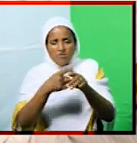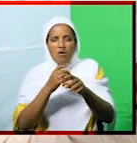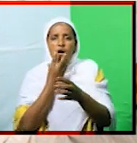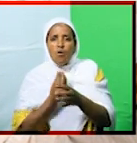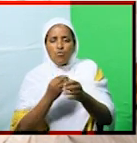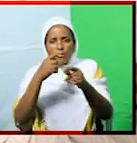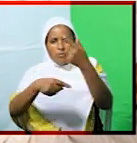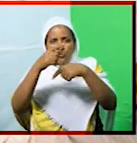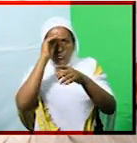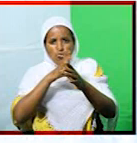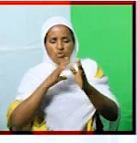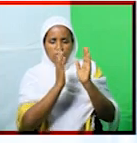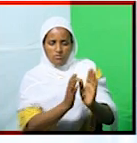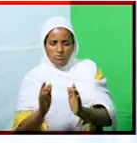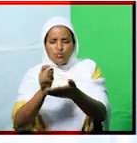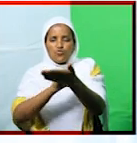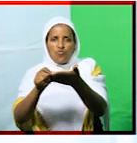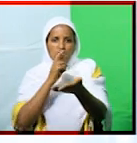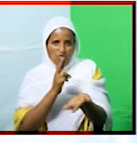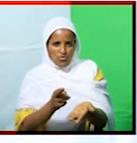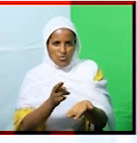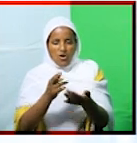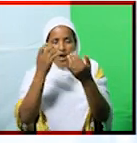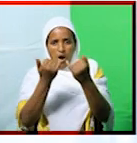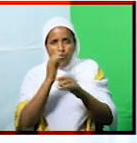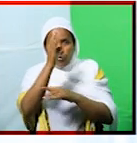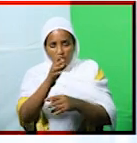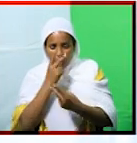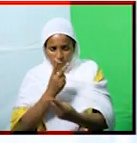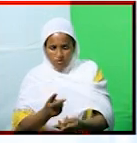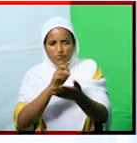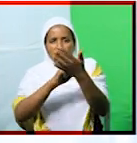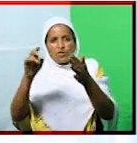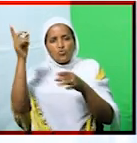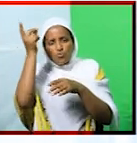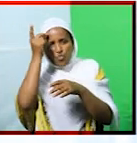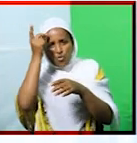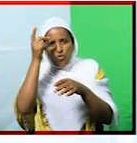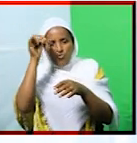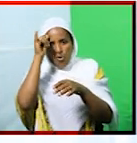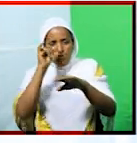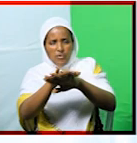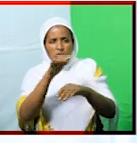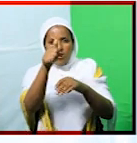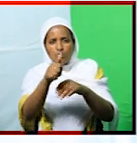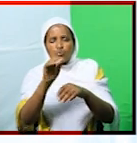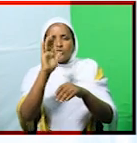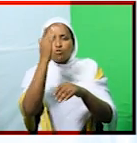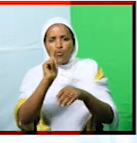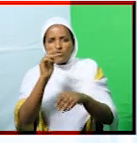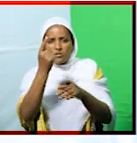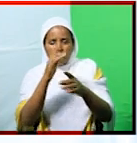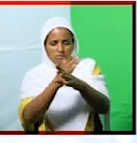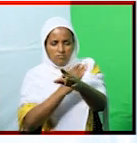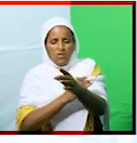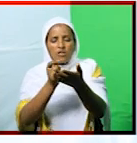ስሑታን ሰዎችን ለማስተካከል የተጻፉ ጽሁፎች ናቸው። አሁን ወደፊትም እናያለን። የቅዱስ ዮሐንስ መልእክት ራሱ ግኖስቲኮችን